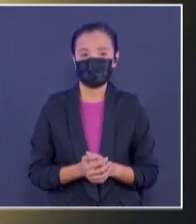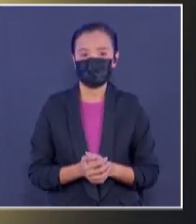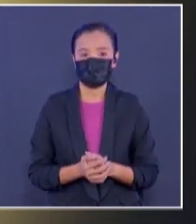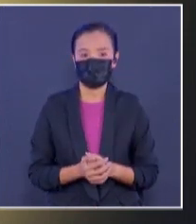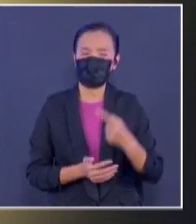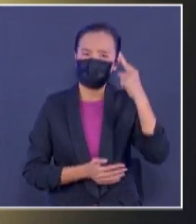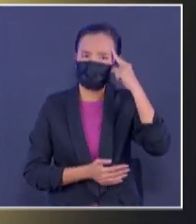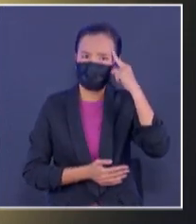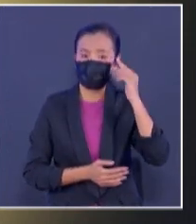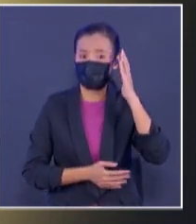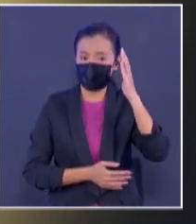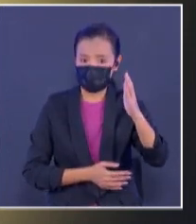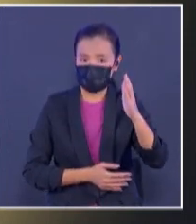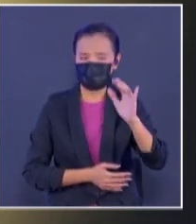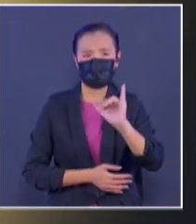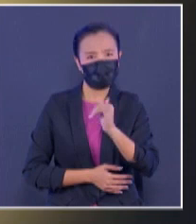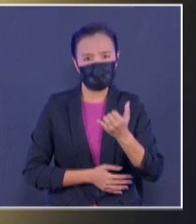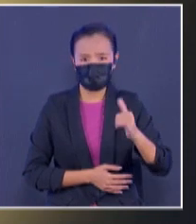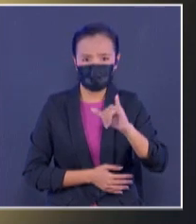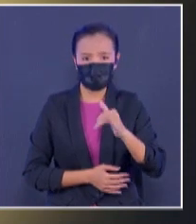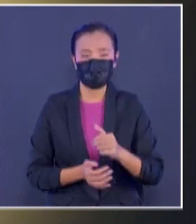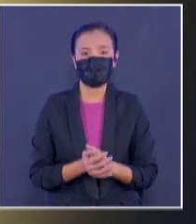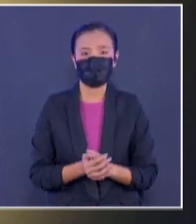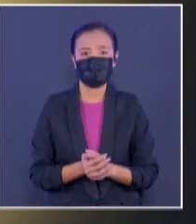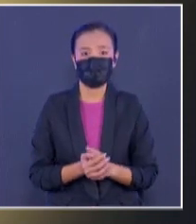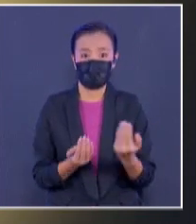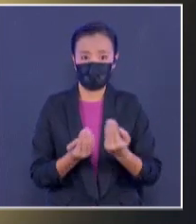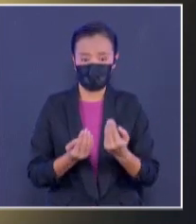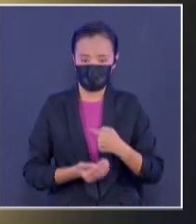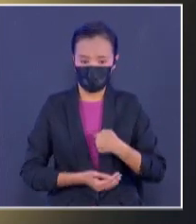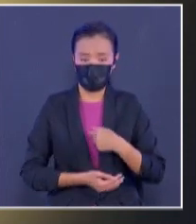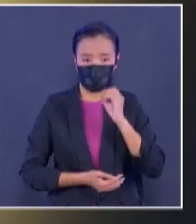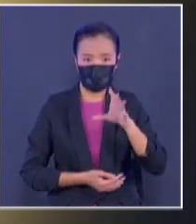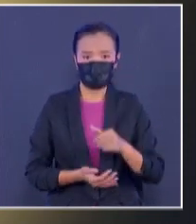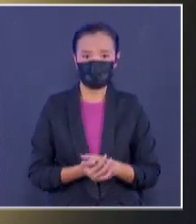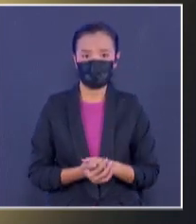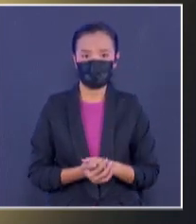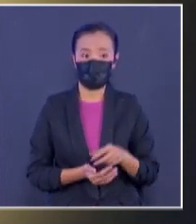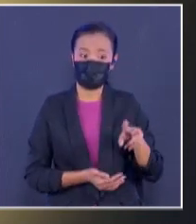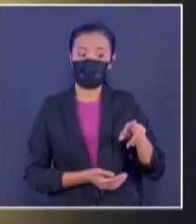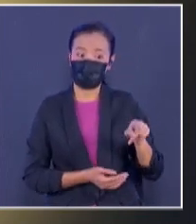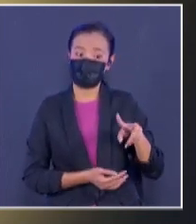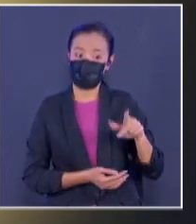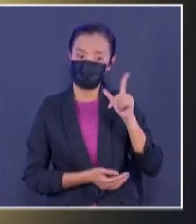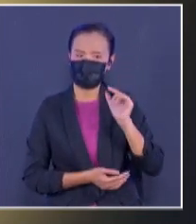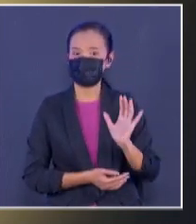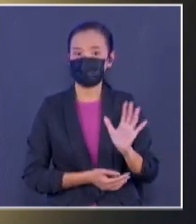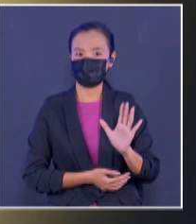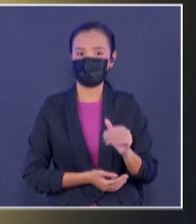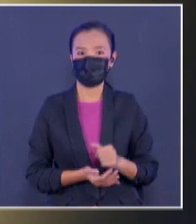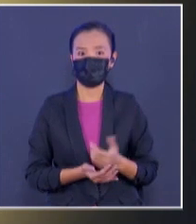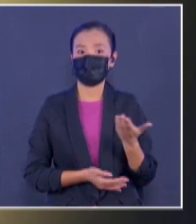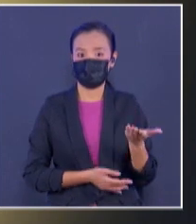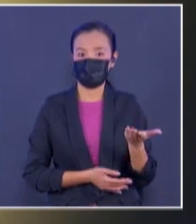แพทก็รู้อยู่แล้วว่าอนาคตมันเป็นสิ่งไม่แน่ไม่นอนแล้วเวลาแพทอยู่กับลูกอ่ะแพทก็ไม่เคยบอกว่า เฮ้ยนี่แฟนใช่มั้ย ไม่มีแพทก็จะบ